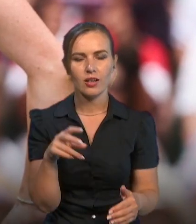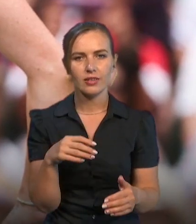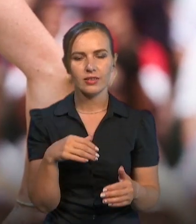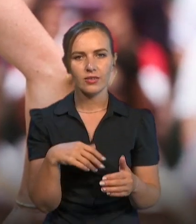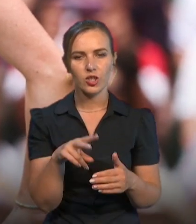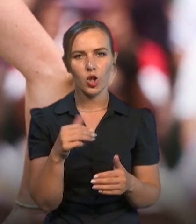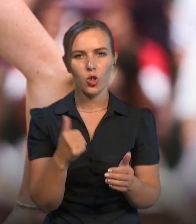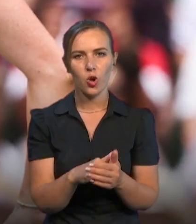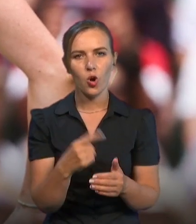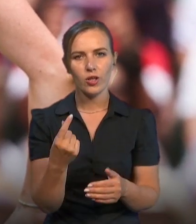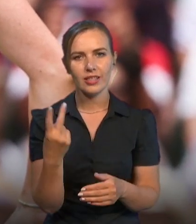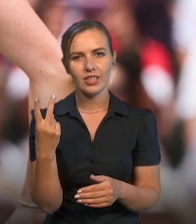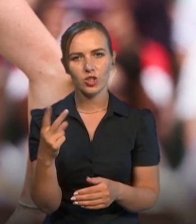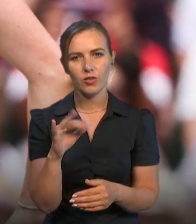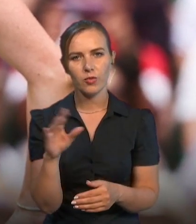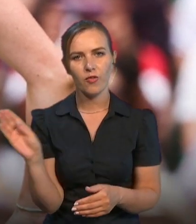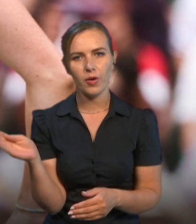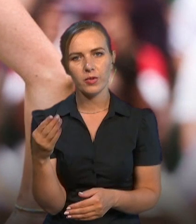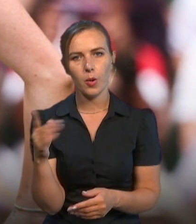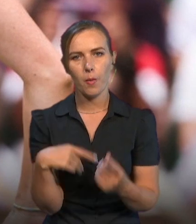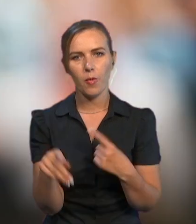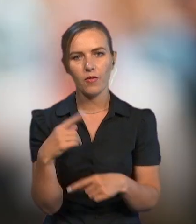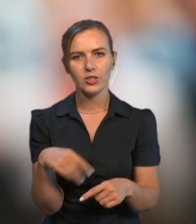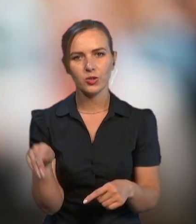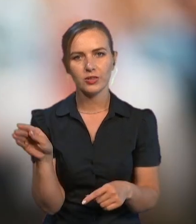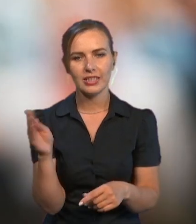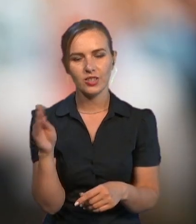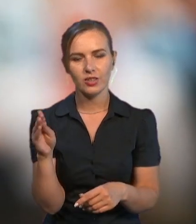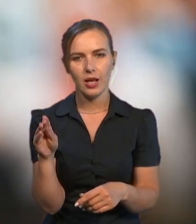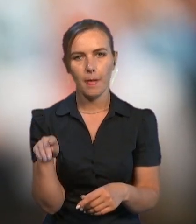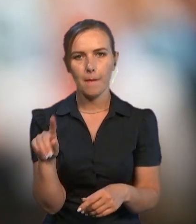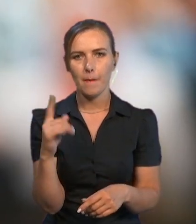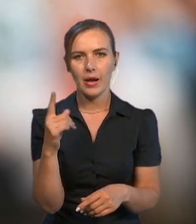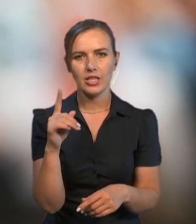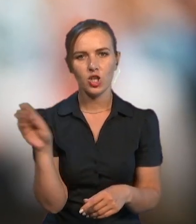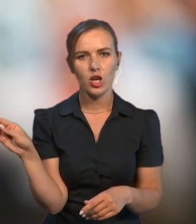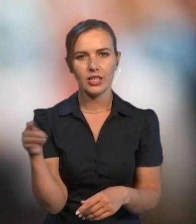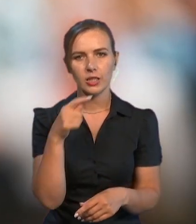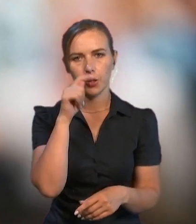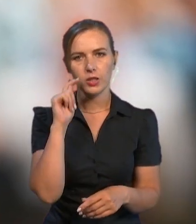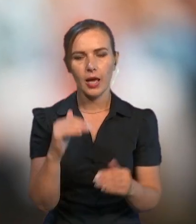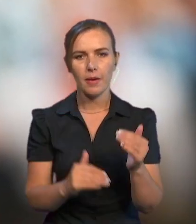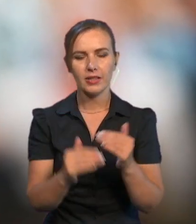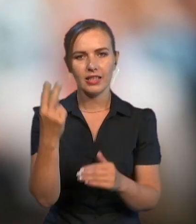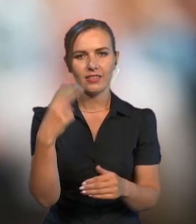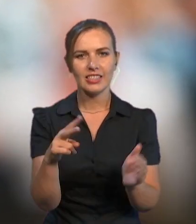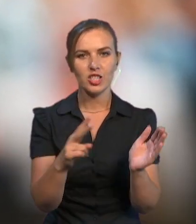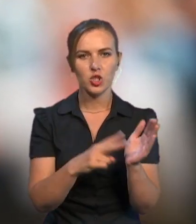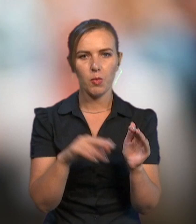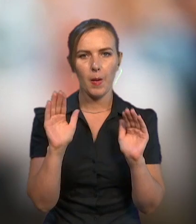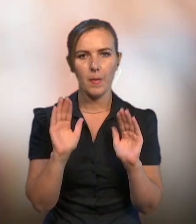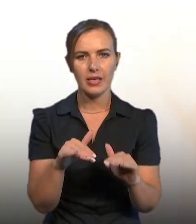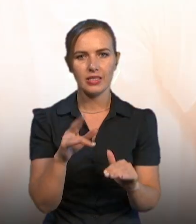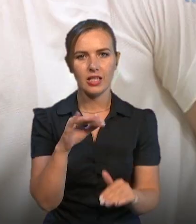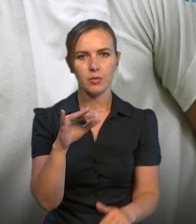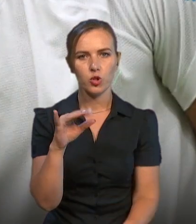стадії 1/2 Вимблдону повернув тенісистці статус першої ракетки України і підняв на 27 місце рейтингу